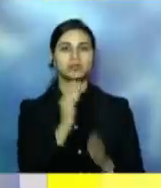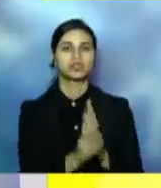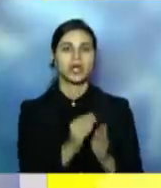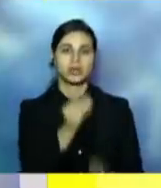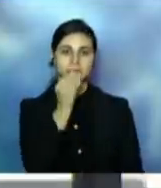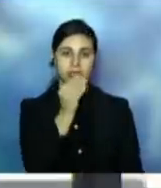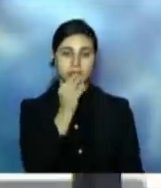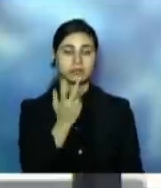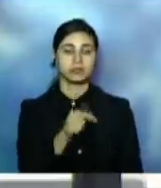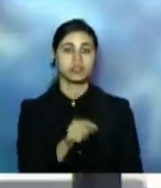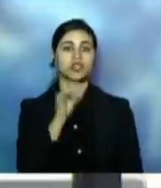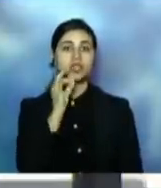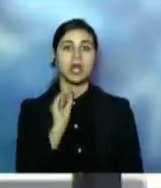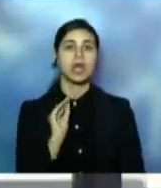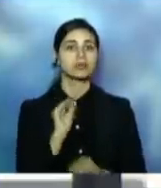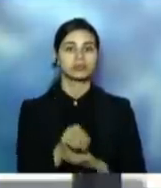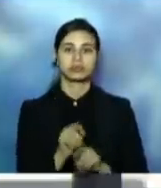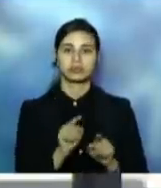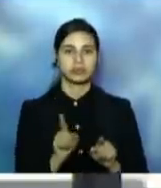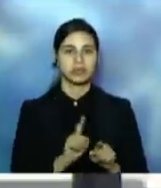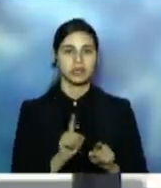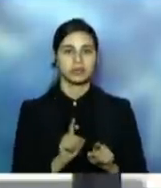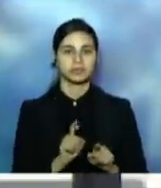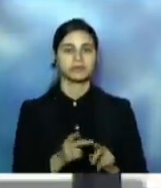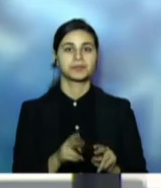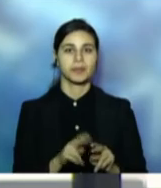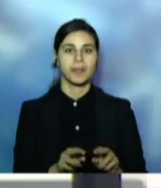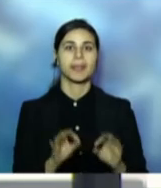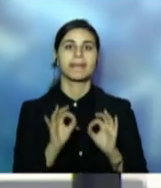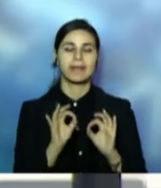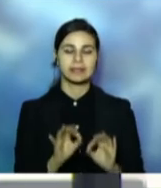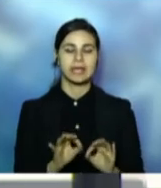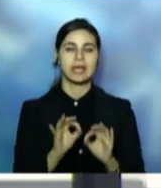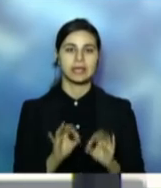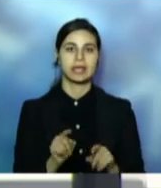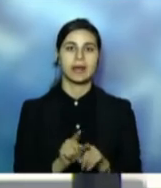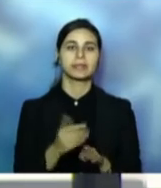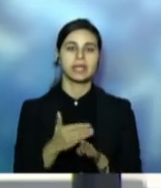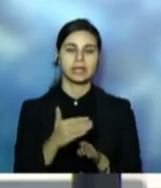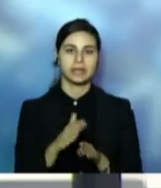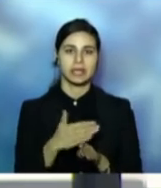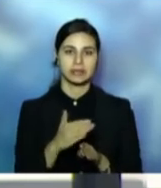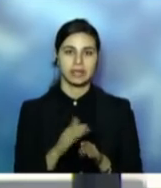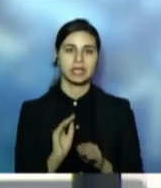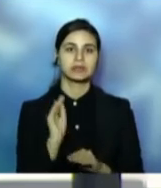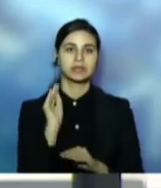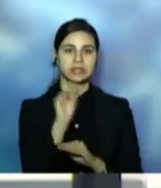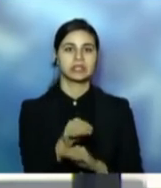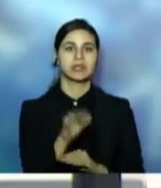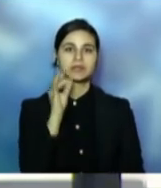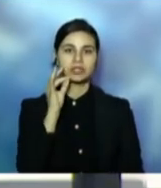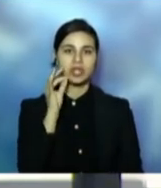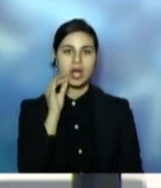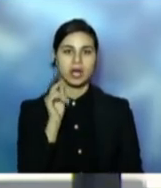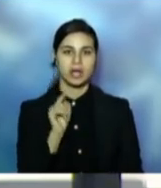უკეთესი არჩევა? სწორედ ამ გლიკემიური ინდექსის გამო, რომელიც უფრო ნელა თანდათან მდორედ იწვევს